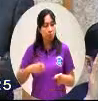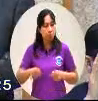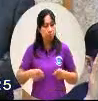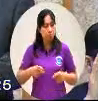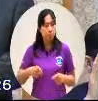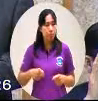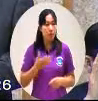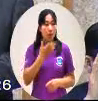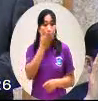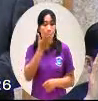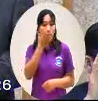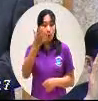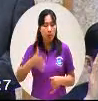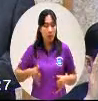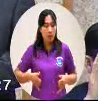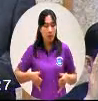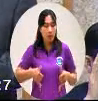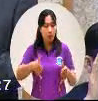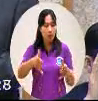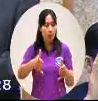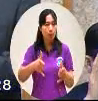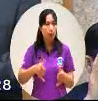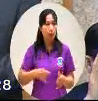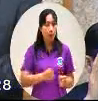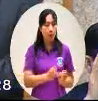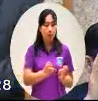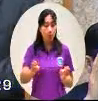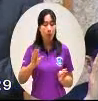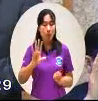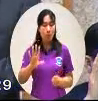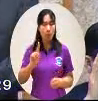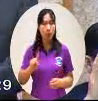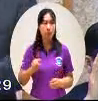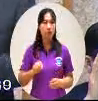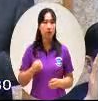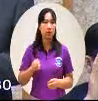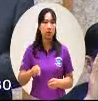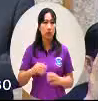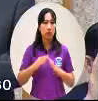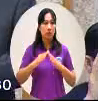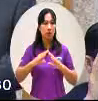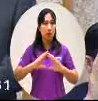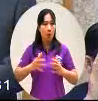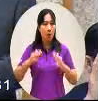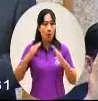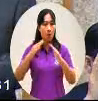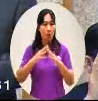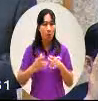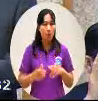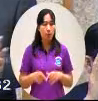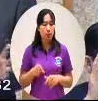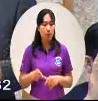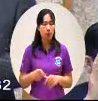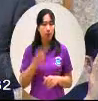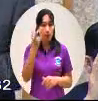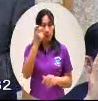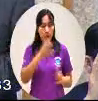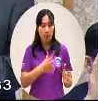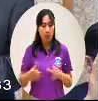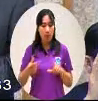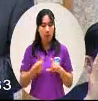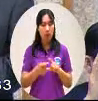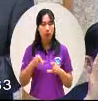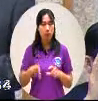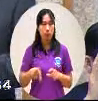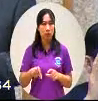望说配合杉山风景管理区，就是那个茂林国家公园管理区，他们也有这个搭配哈。那这个搭配呢，我们配合我们市府